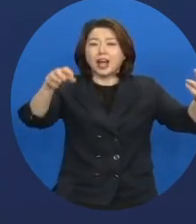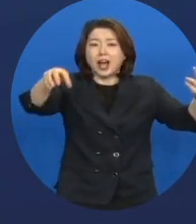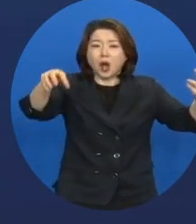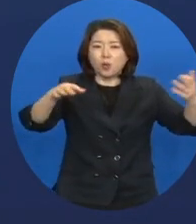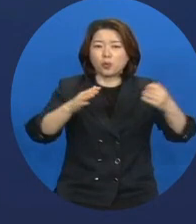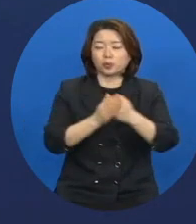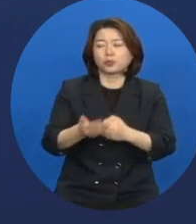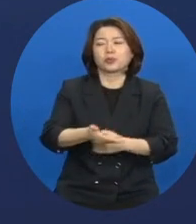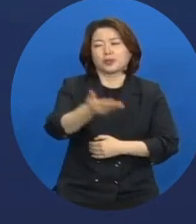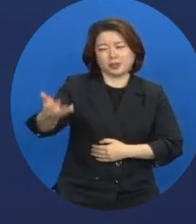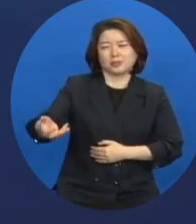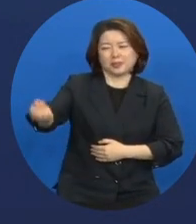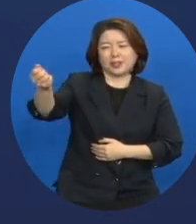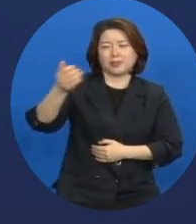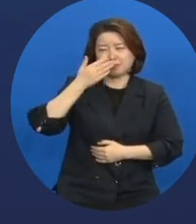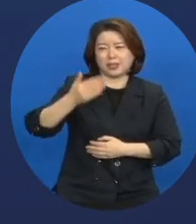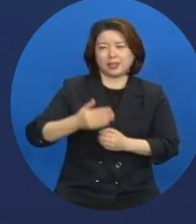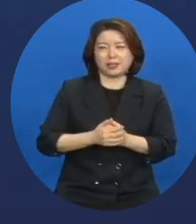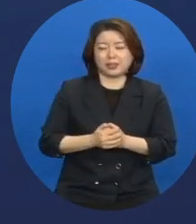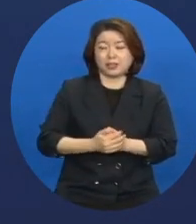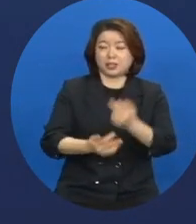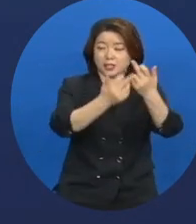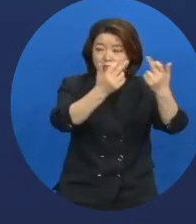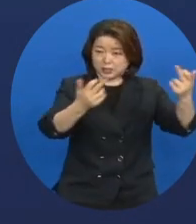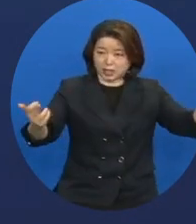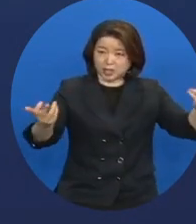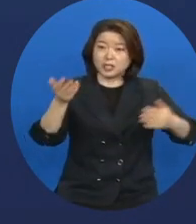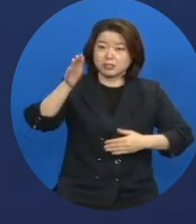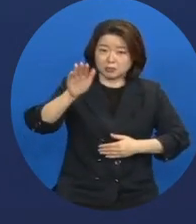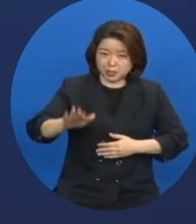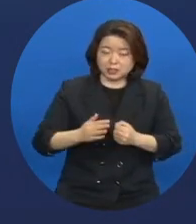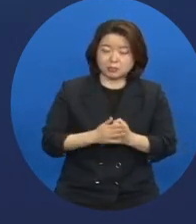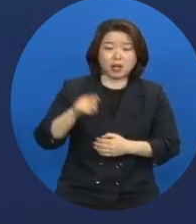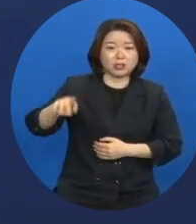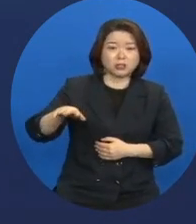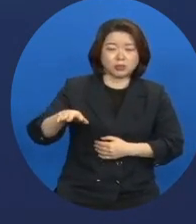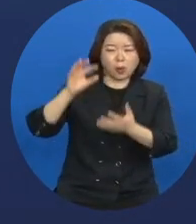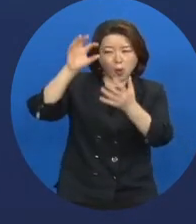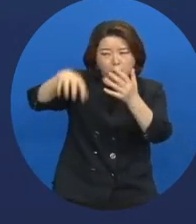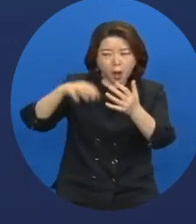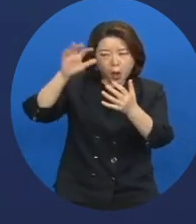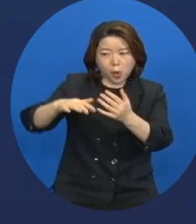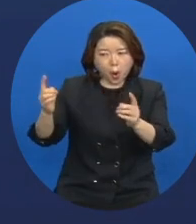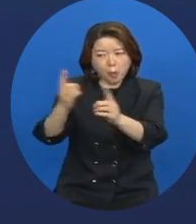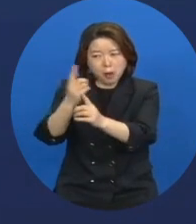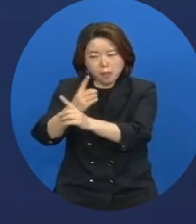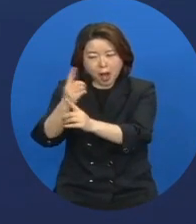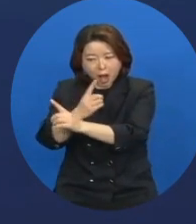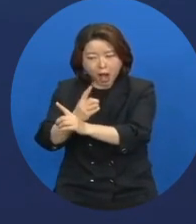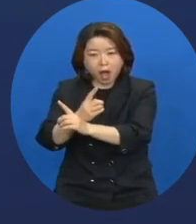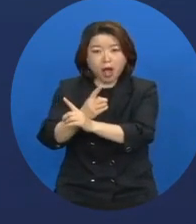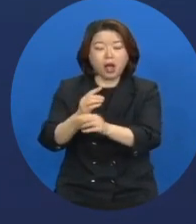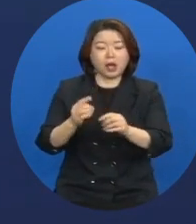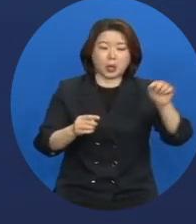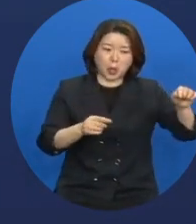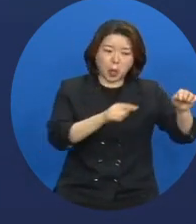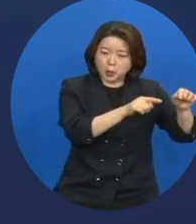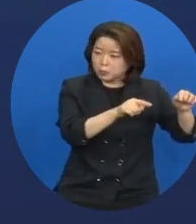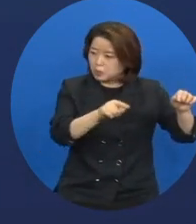것이 될 것이요. 산간지방이라 하더라도 그곳을 개간하여 이 끝에서 저 끝까지